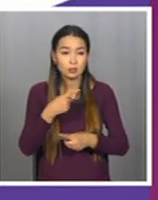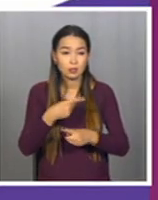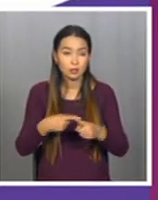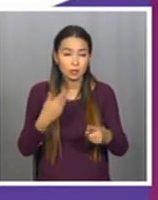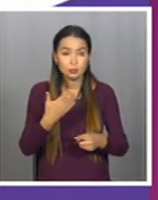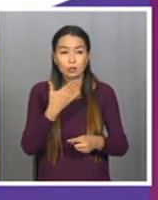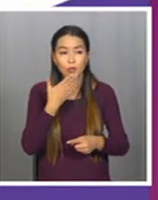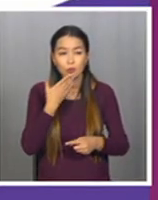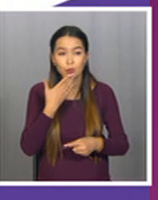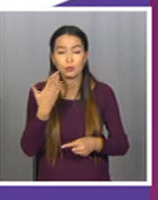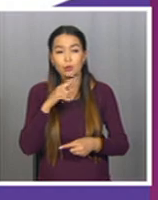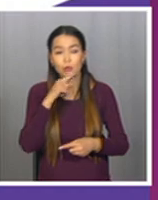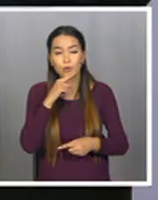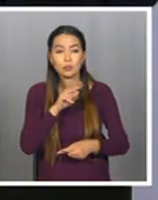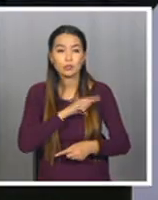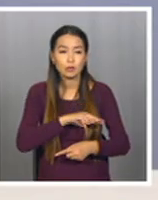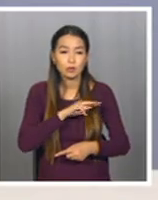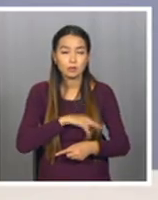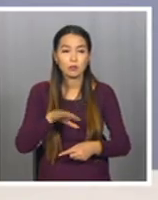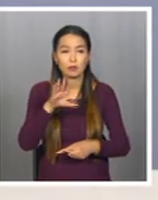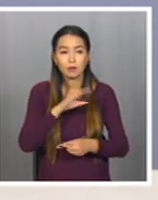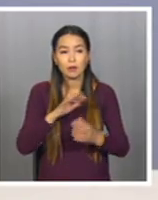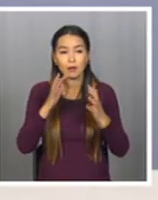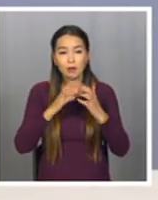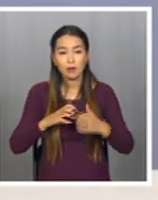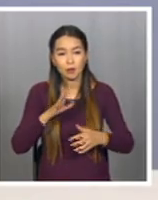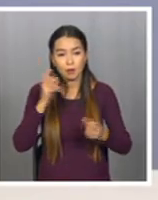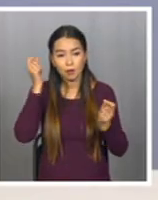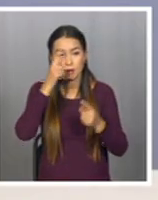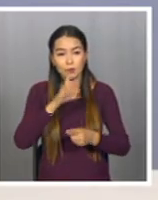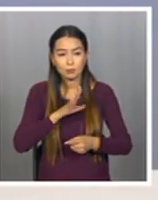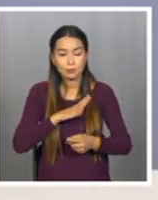ұлттық экономикалық жүйелерді қарастырдық. Құрметті